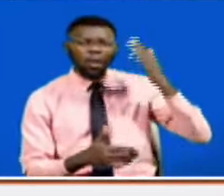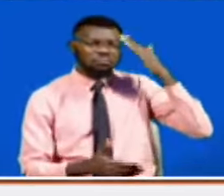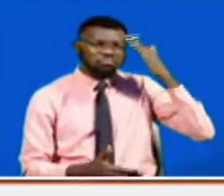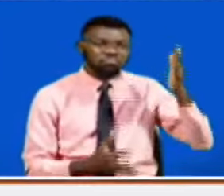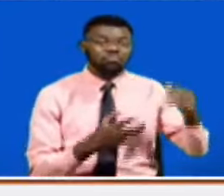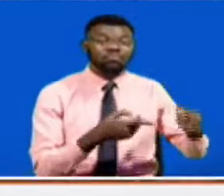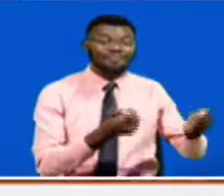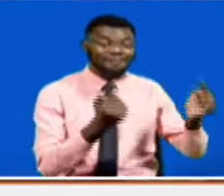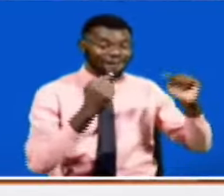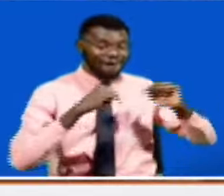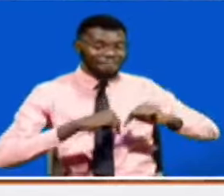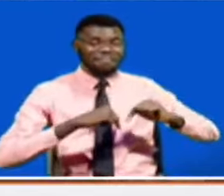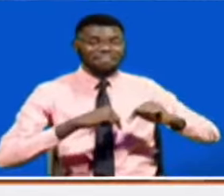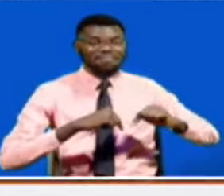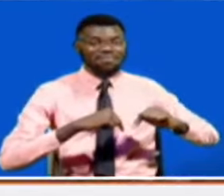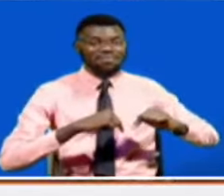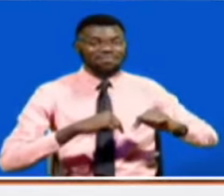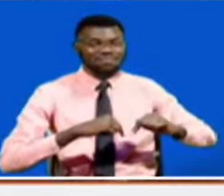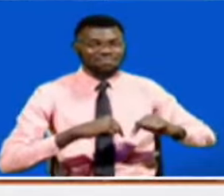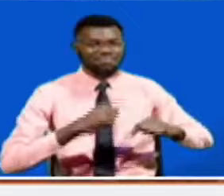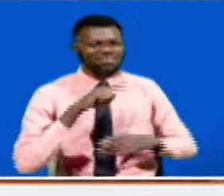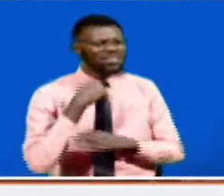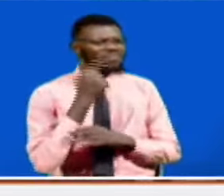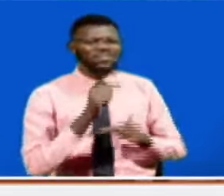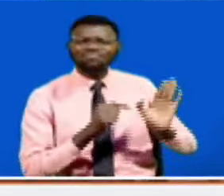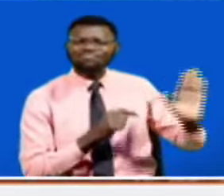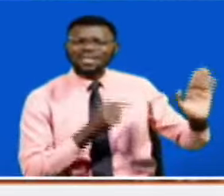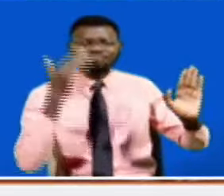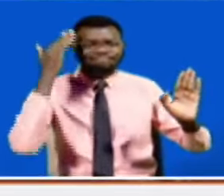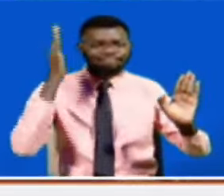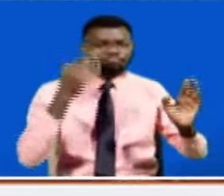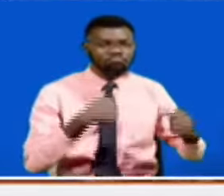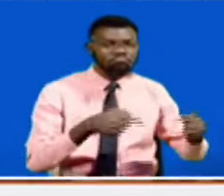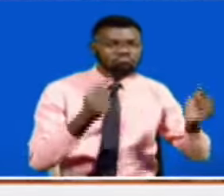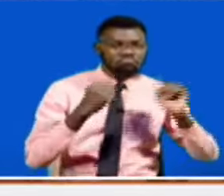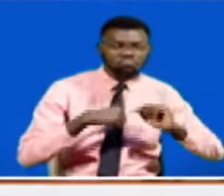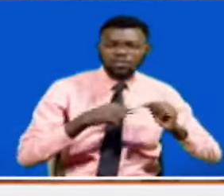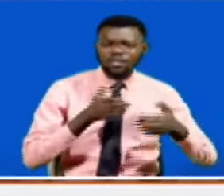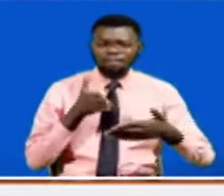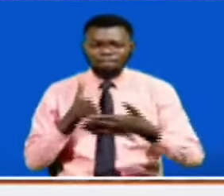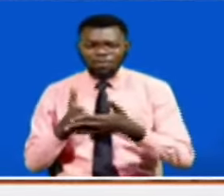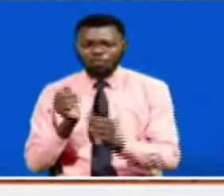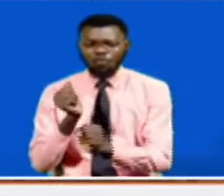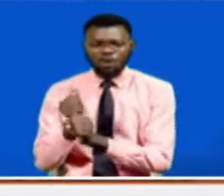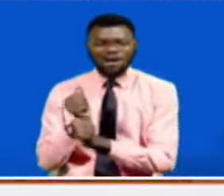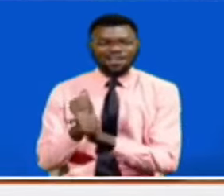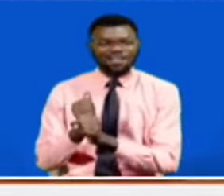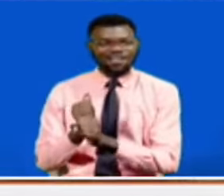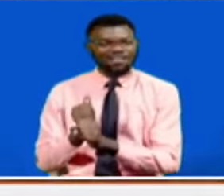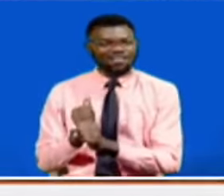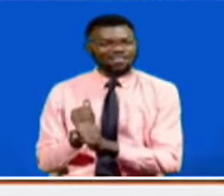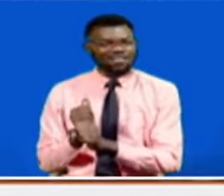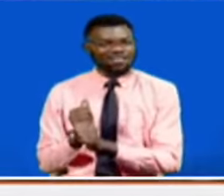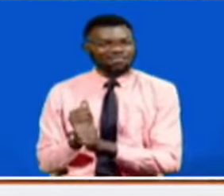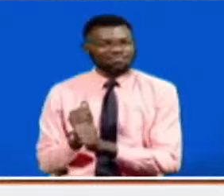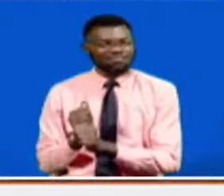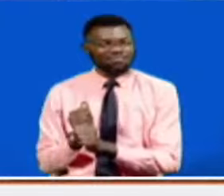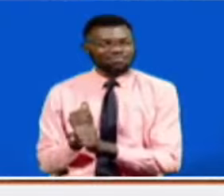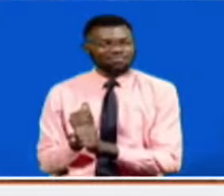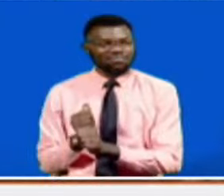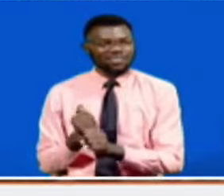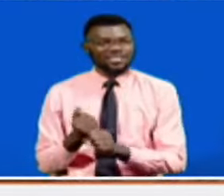hata kwa sura, akakuja hapo akasema anasimamisha kazi. Baadaye